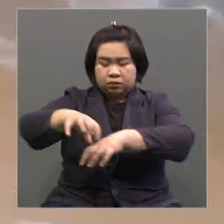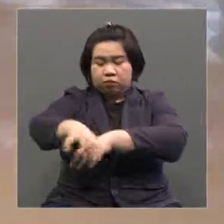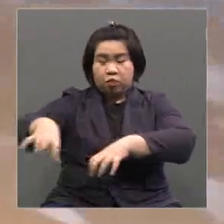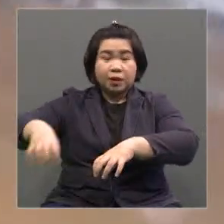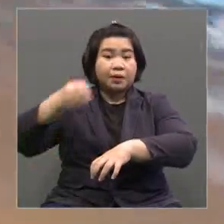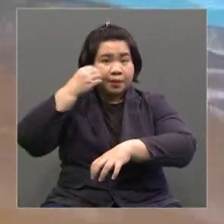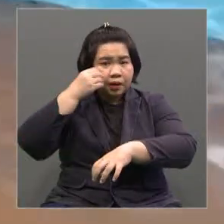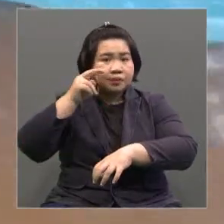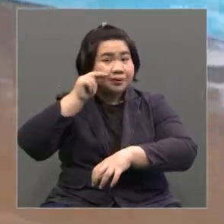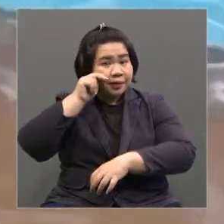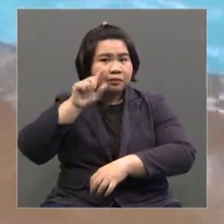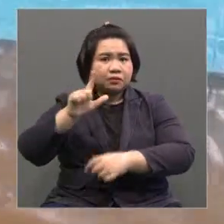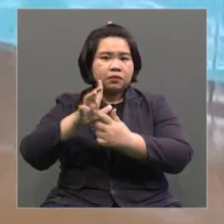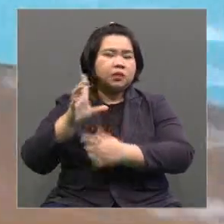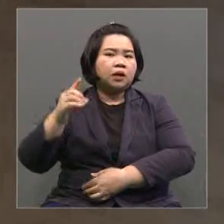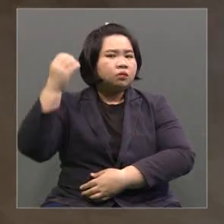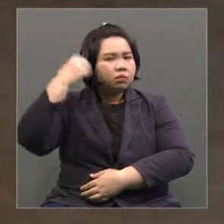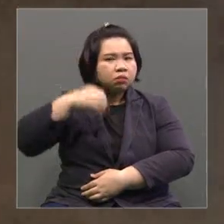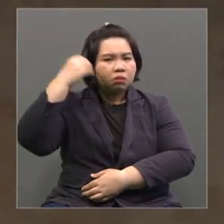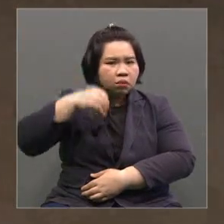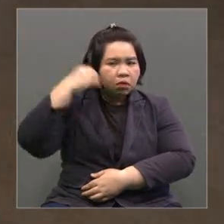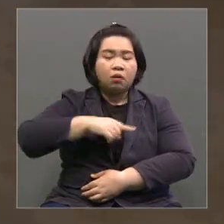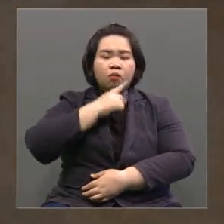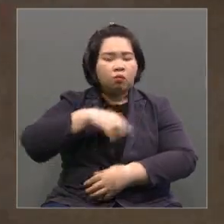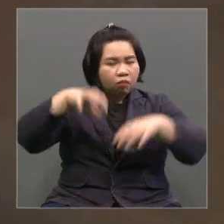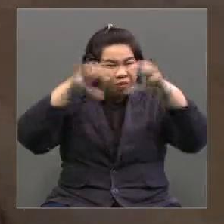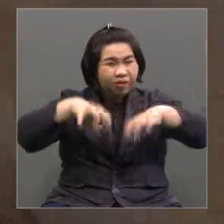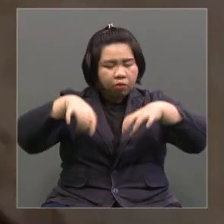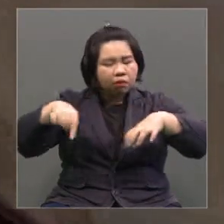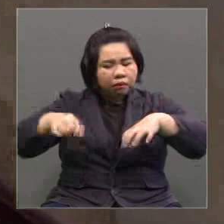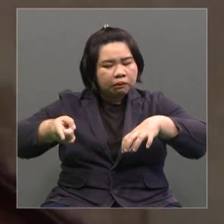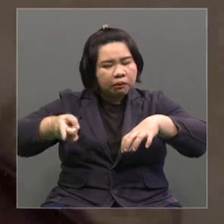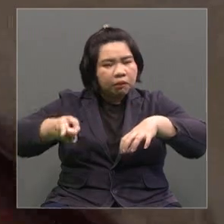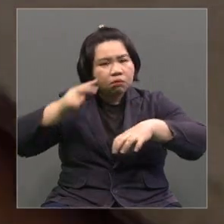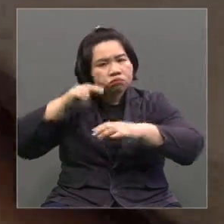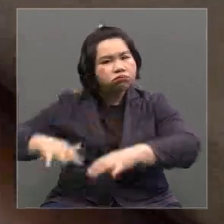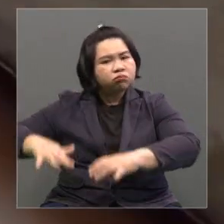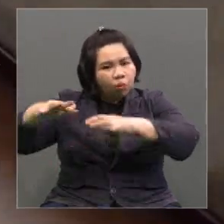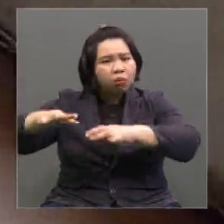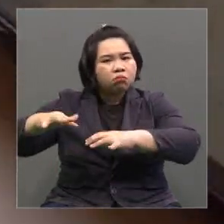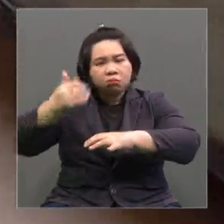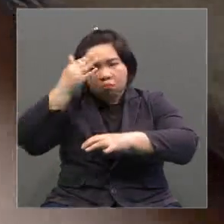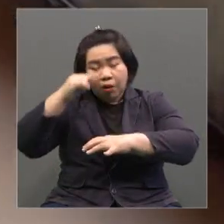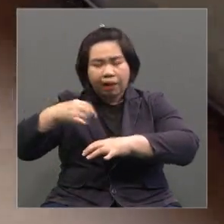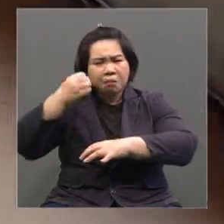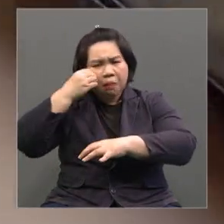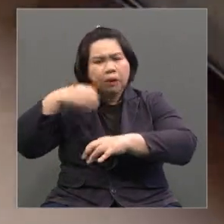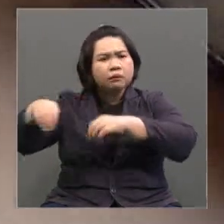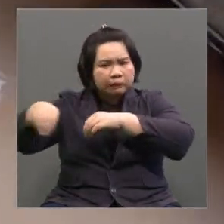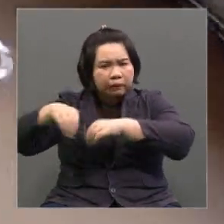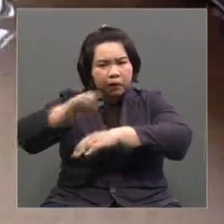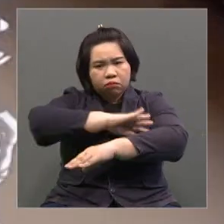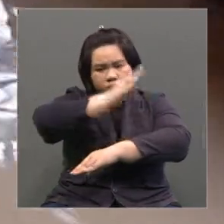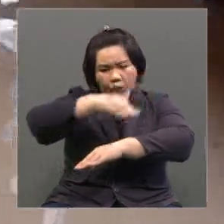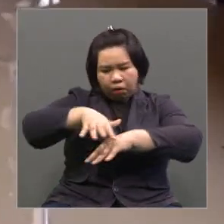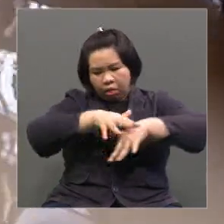ในหมู่บ้านที่ต้องเผชิญกับน้ำท่วมเนี่ยทุกครั้งที่ฝนตกตกเมื่อไรท่วมก่อนเลยเพราะว่าเป็นด่านแรกที่รับน้ำจากเขาน้ำค้าง